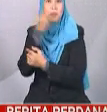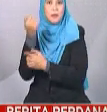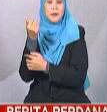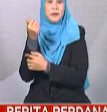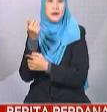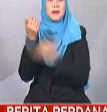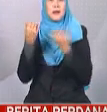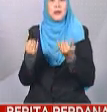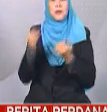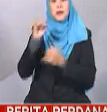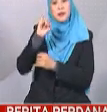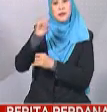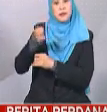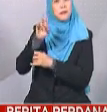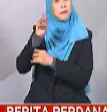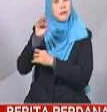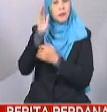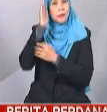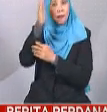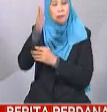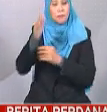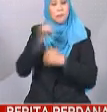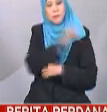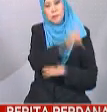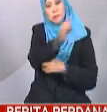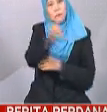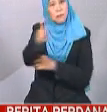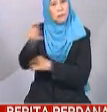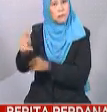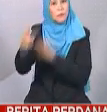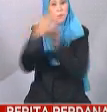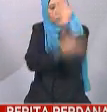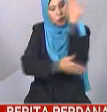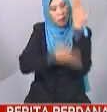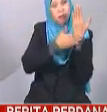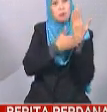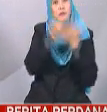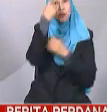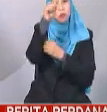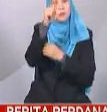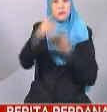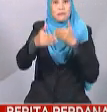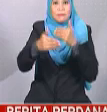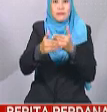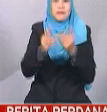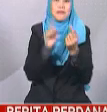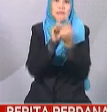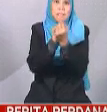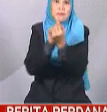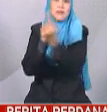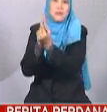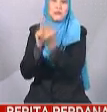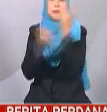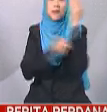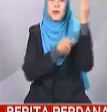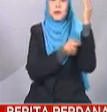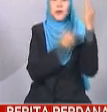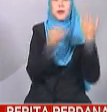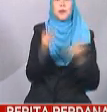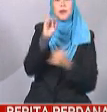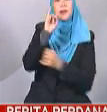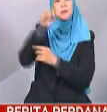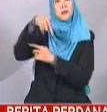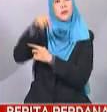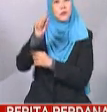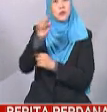ya dia makan buat teluk-teluk ke seluruh negara ini oleh out untuk pergi mendekati pekebun Hai Happy yang